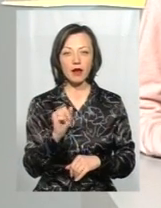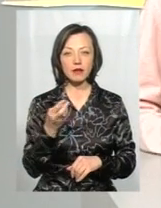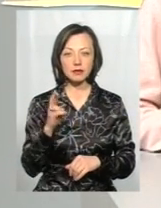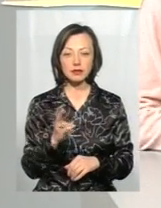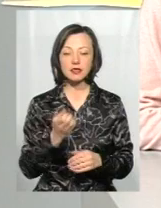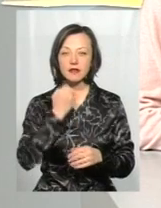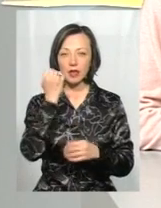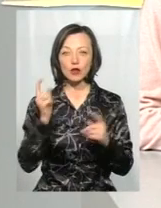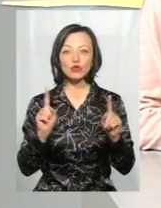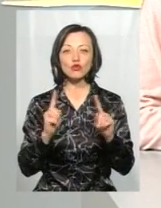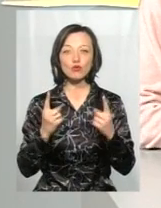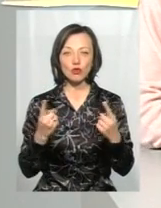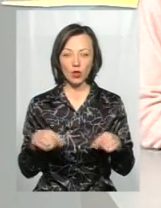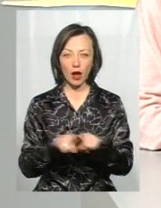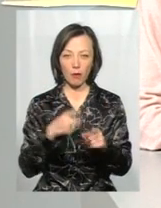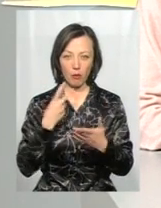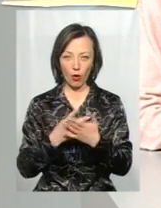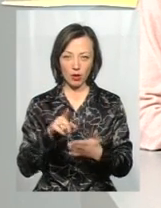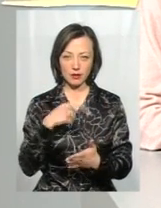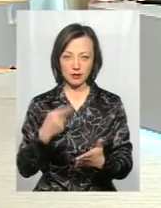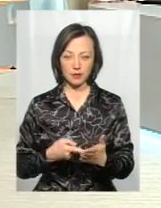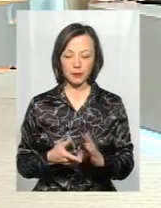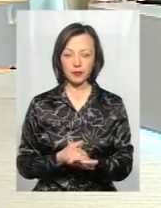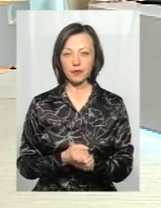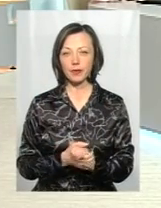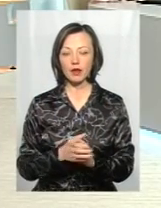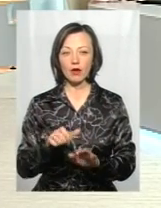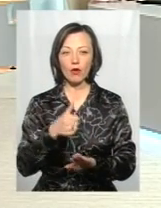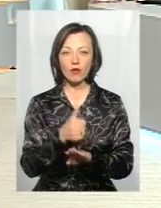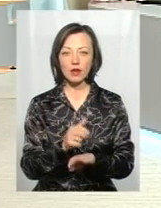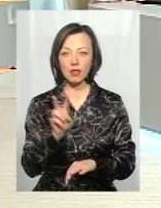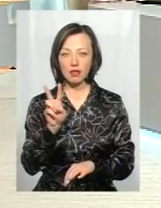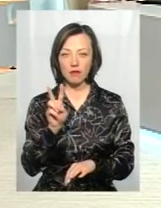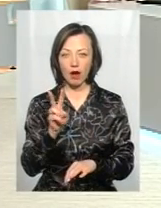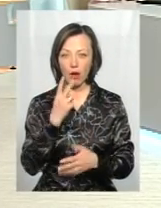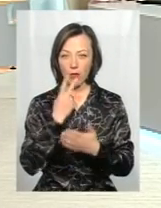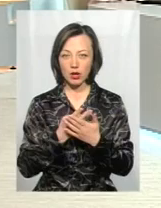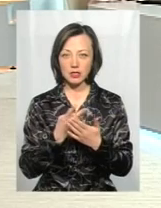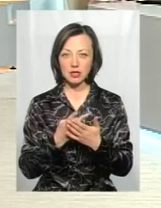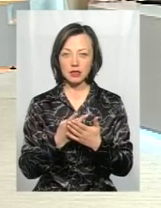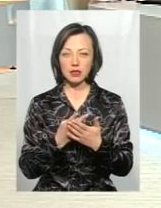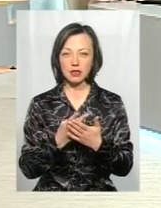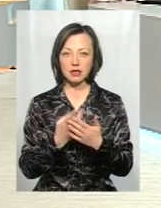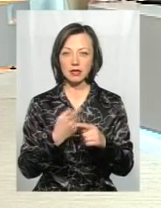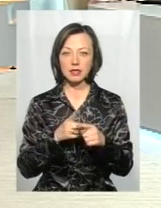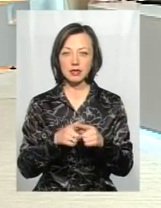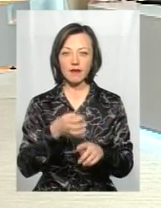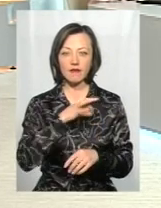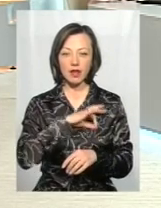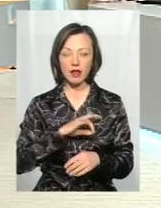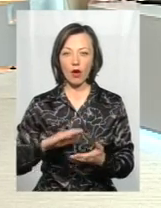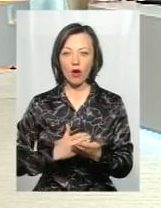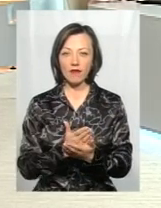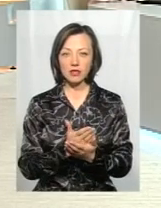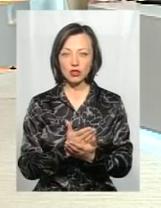такий показник? Ну, найголовніших два показника – це вигідне географічне розташування,